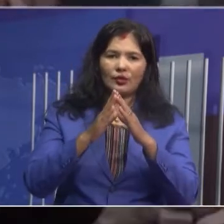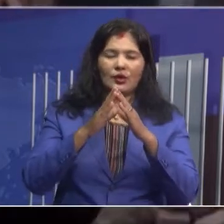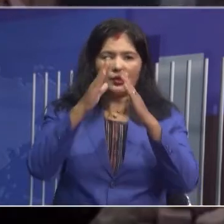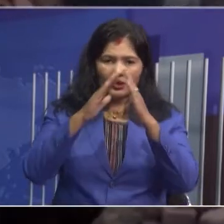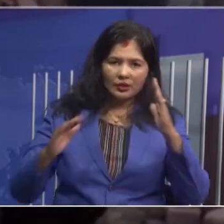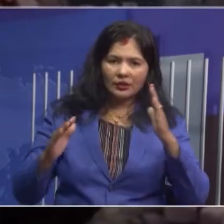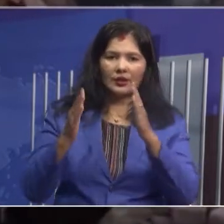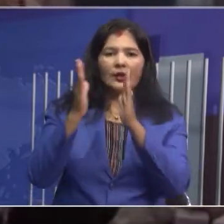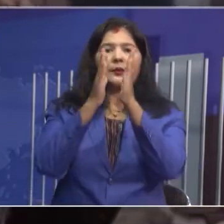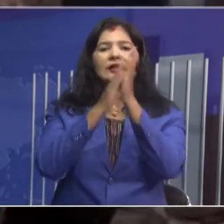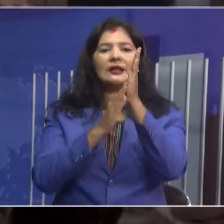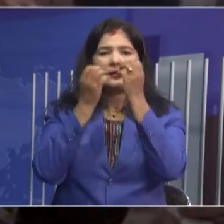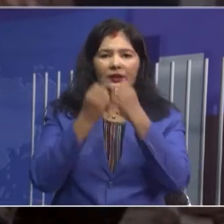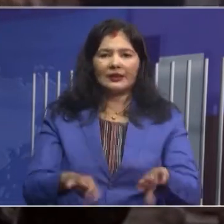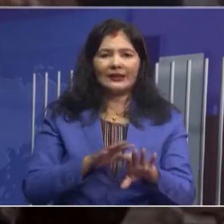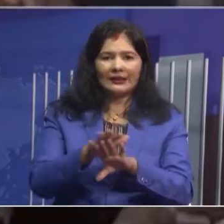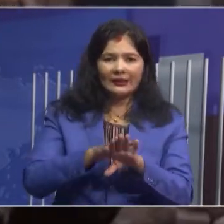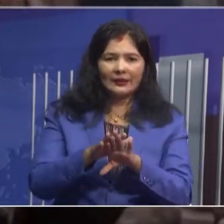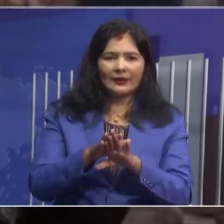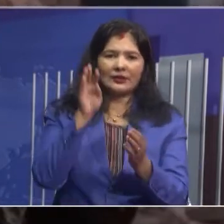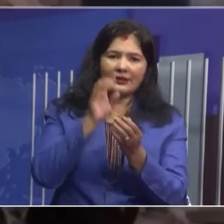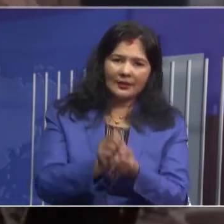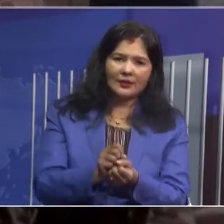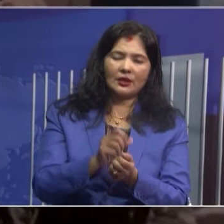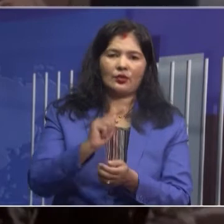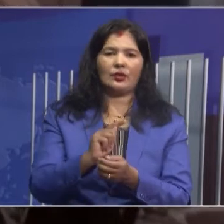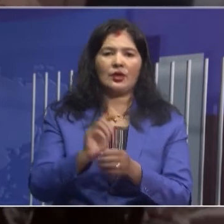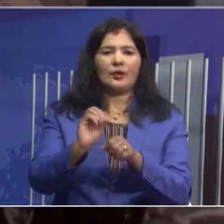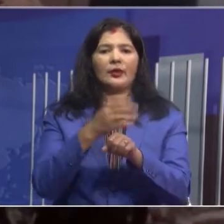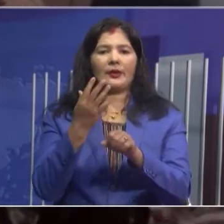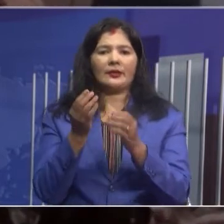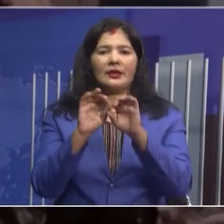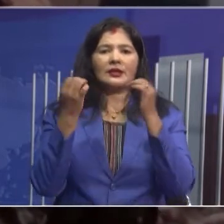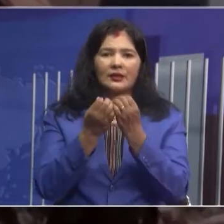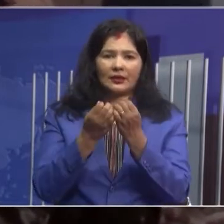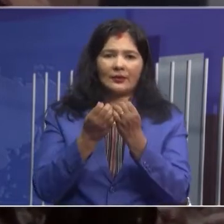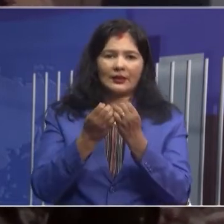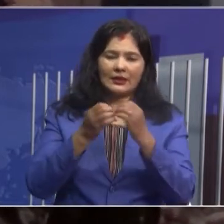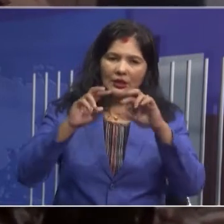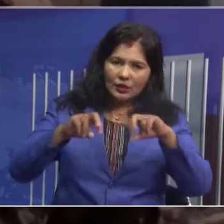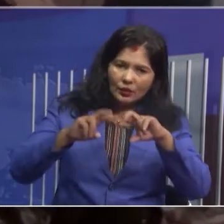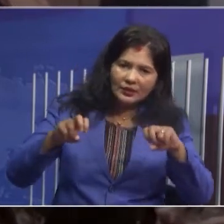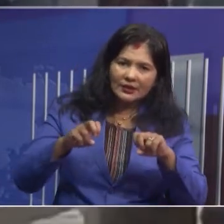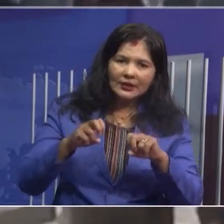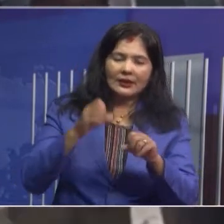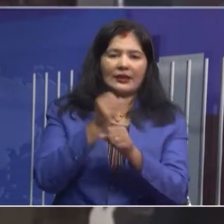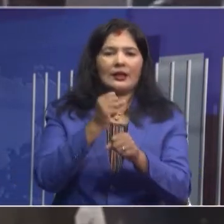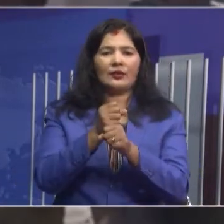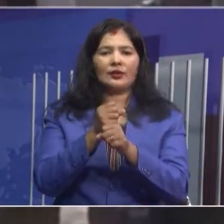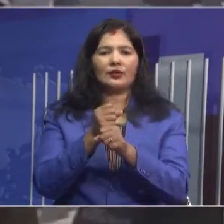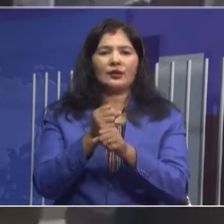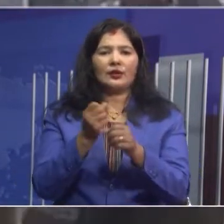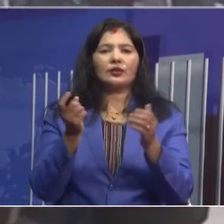भित्ता भत्किँदा धेरै व्यक्तिहरू च्यापिएको र प्रभावित क्षेत्रमा उद्धार तथा खोजी कार्य जारी राखिएको पनि बताइएको